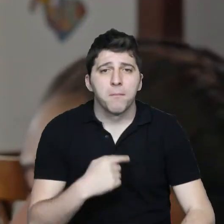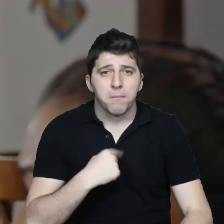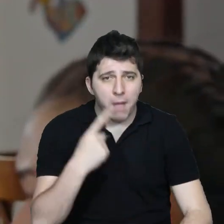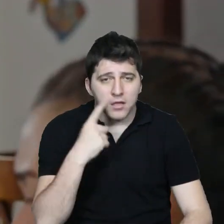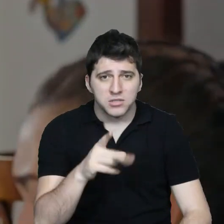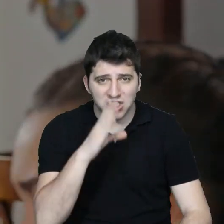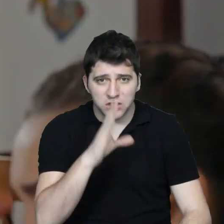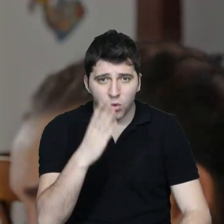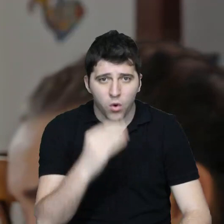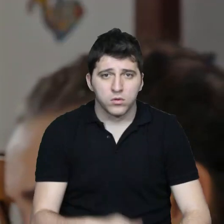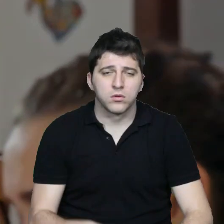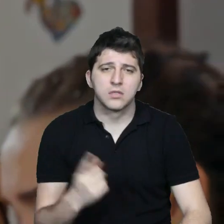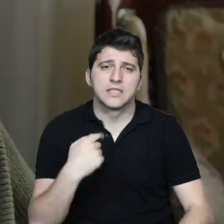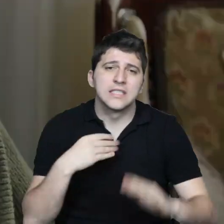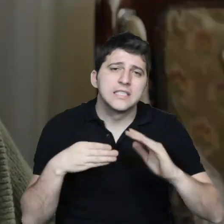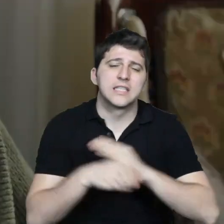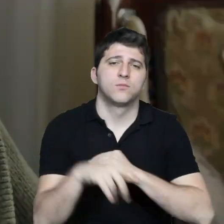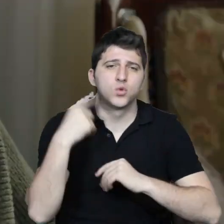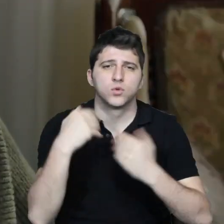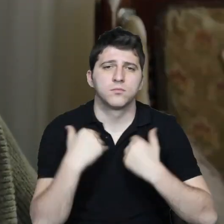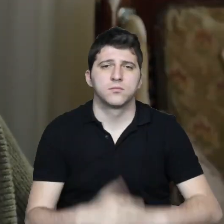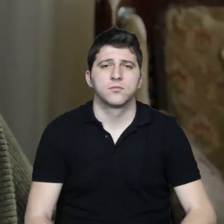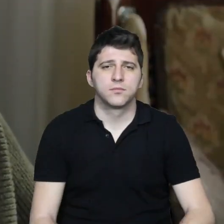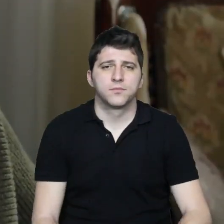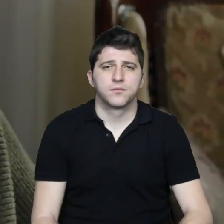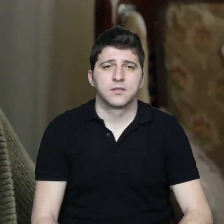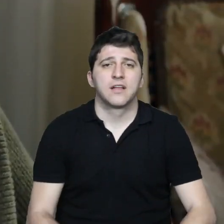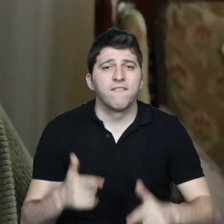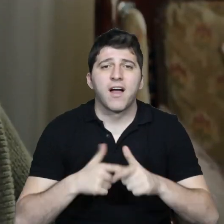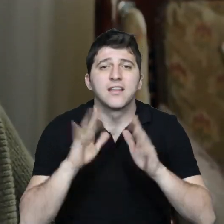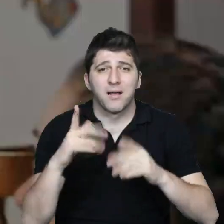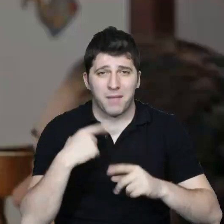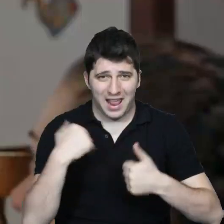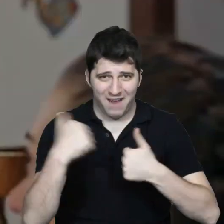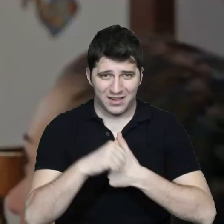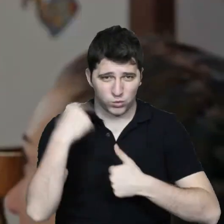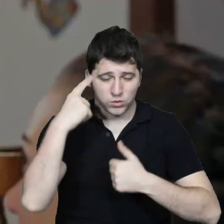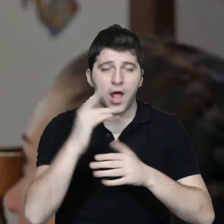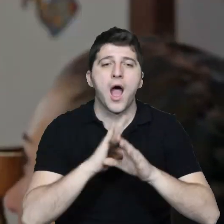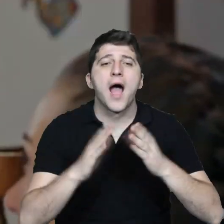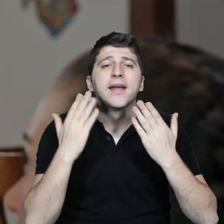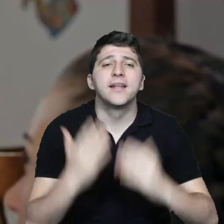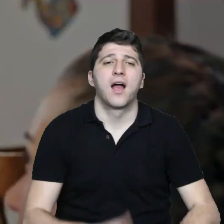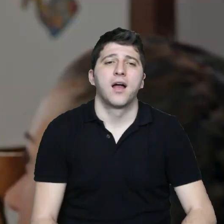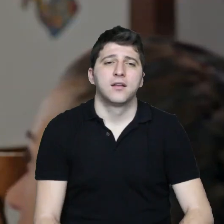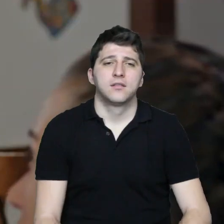ben de durum ciddi, olayı el atayım dedim. Fatih ancak ben evlendiririm mi dedin? Hayır ya.